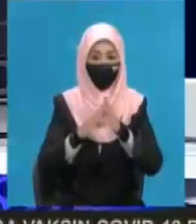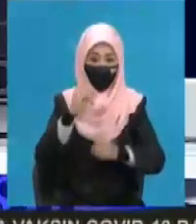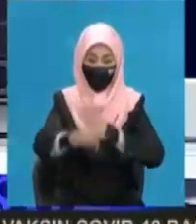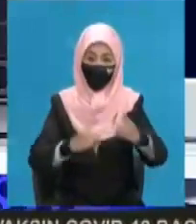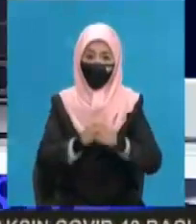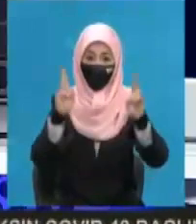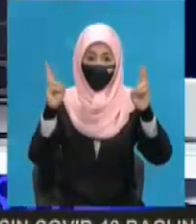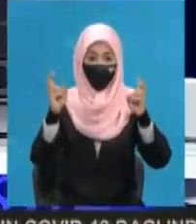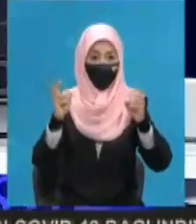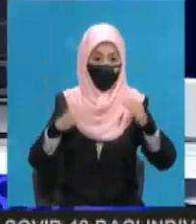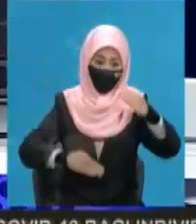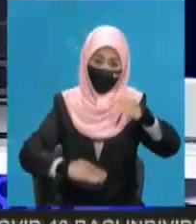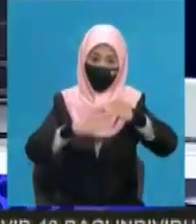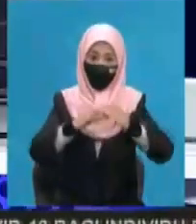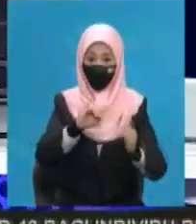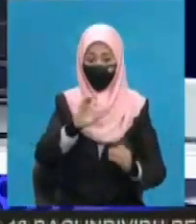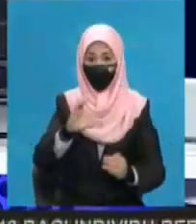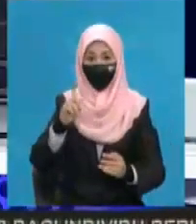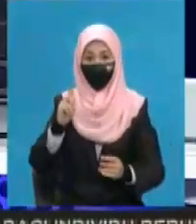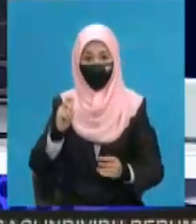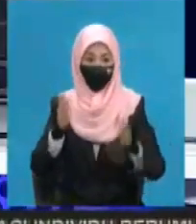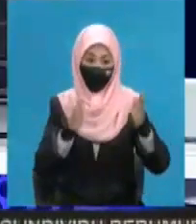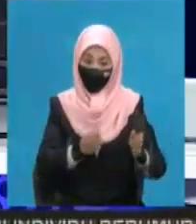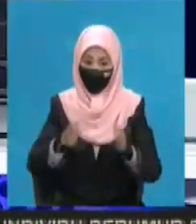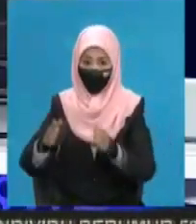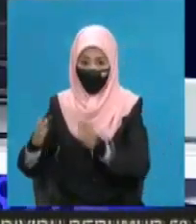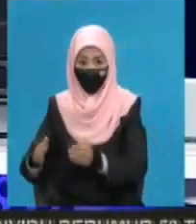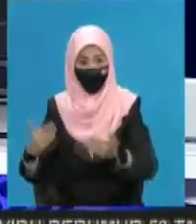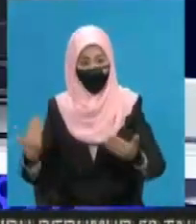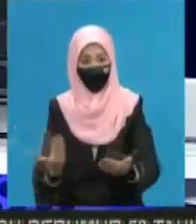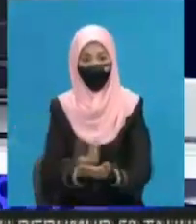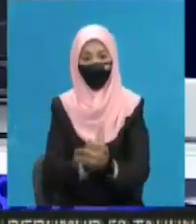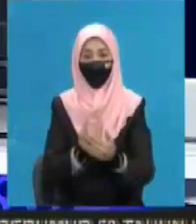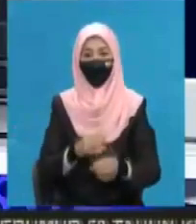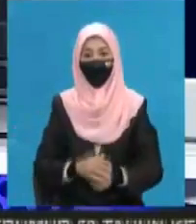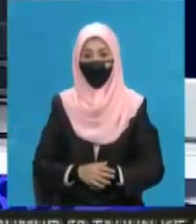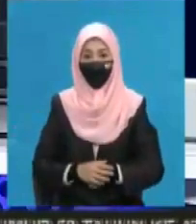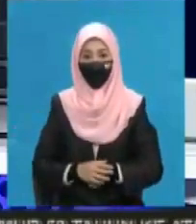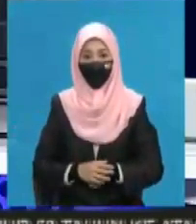ini dengan tema optimizing icbef opening in a new paradigm